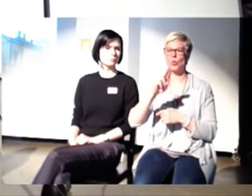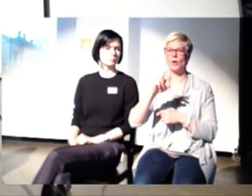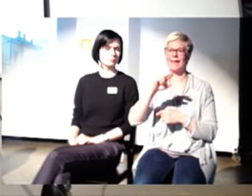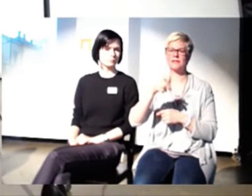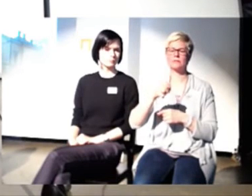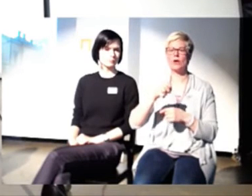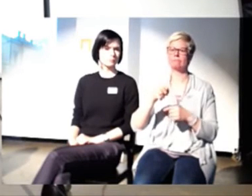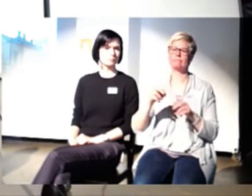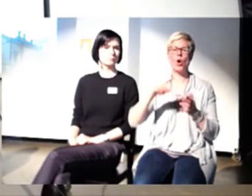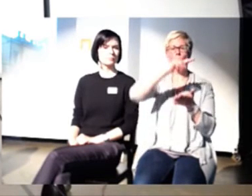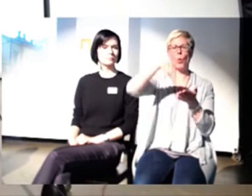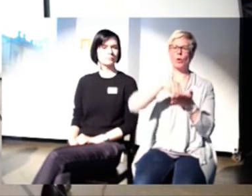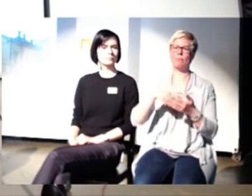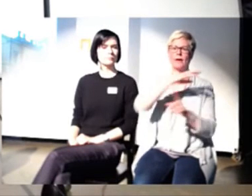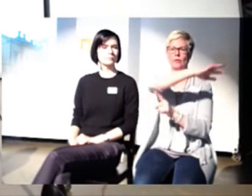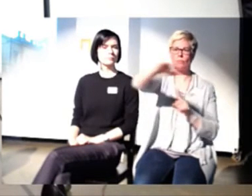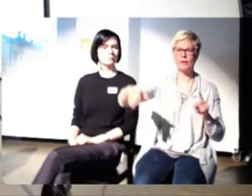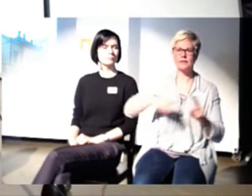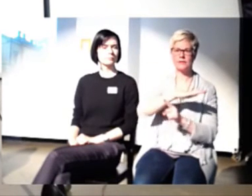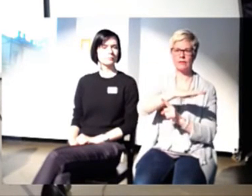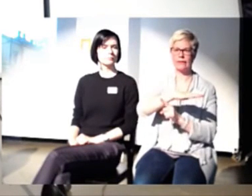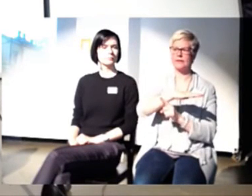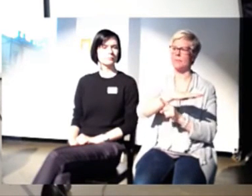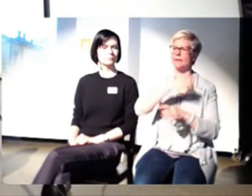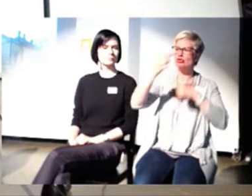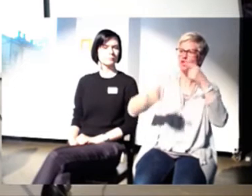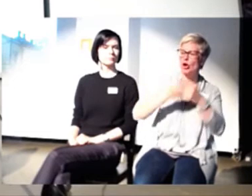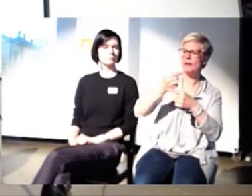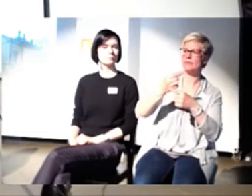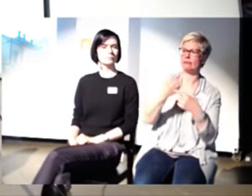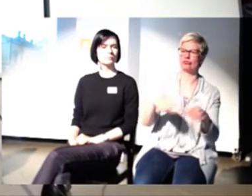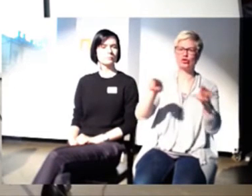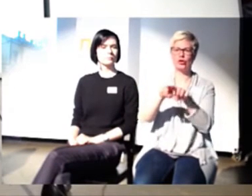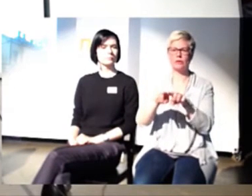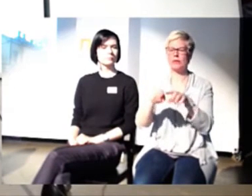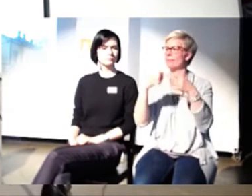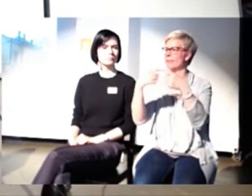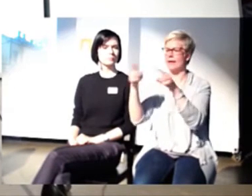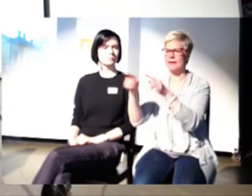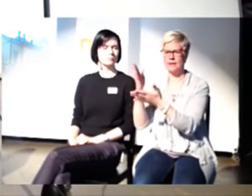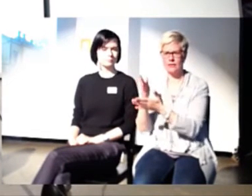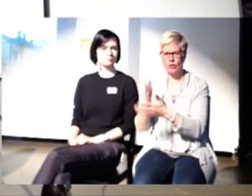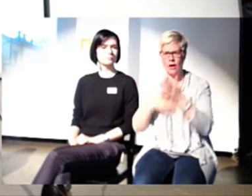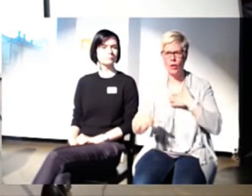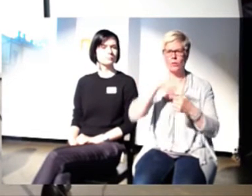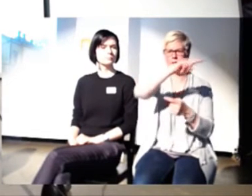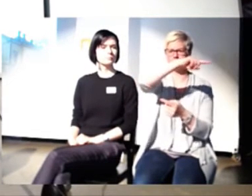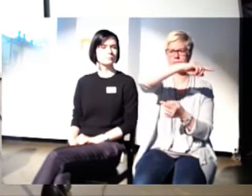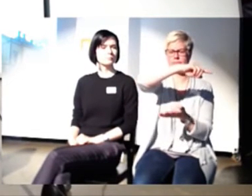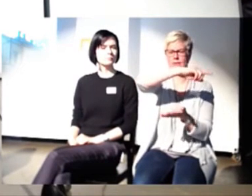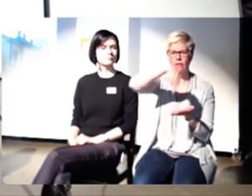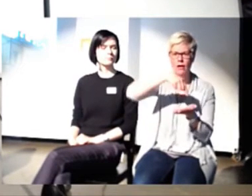ympäristön akupunktio-tyyppisiä toimia, iskuja, erilaisia asioita, mitä he muuttavat kaupunkikuvassa tai